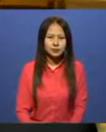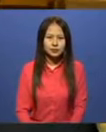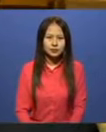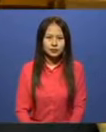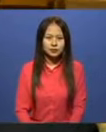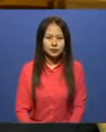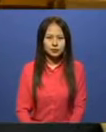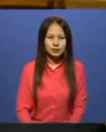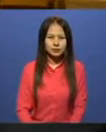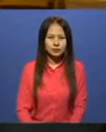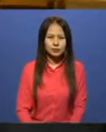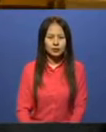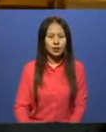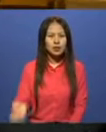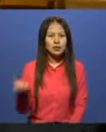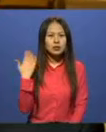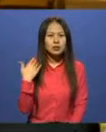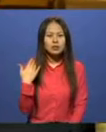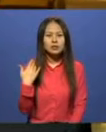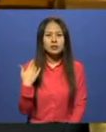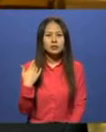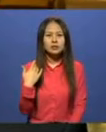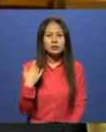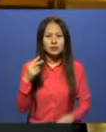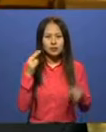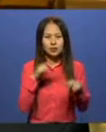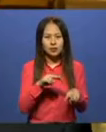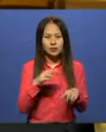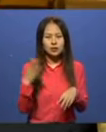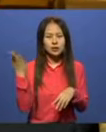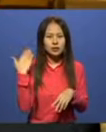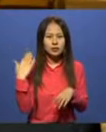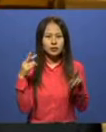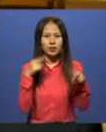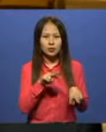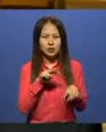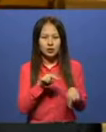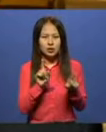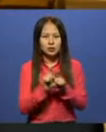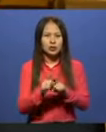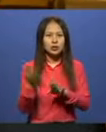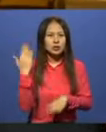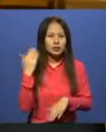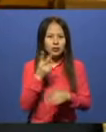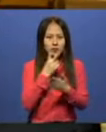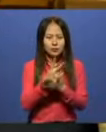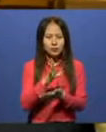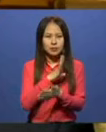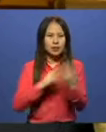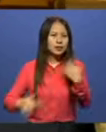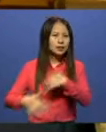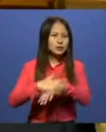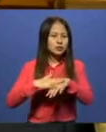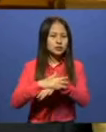Давно наблюдаю за Казахстаном, слежу за его политикой. Мен Қазақстан саясатын сырттай бақылаған кезімде ел азаматтарының